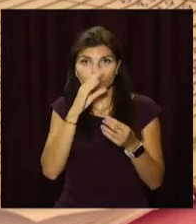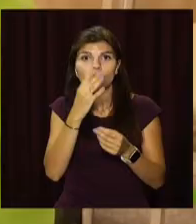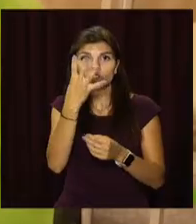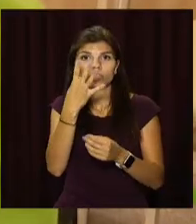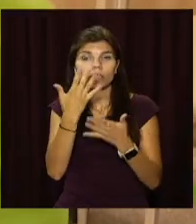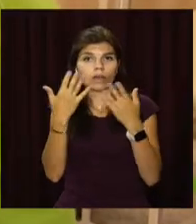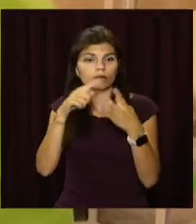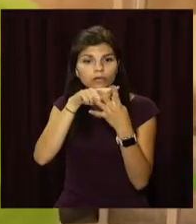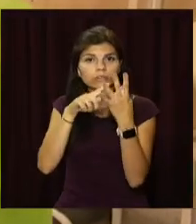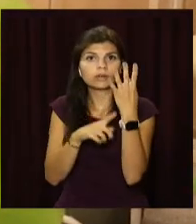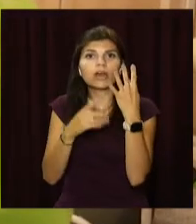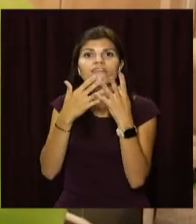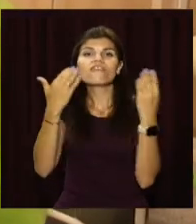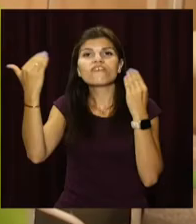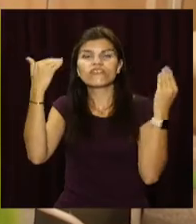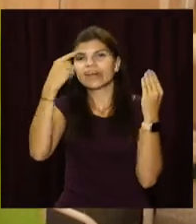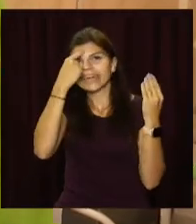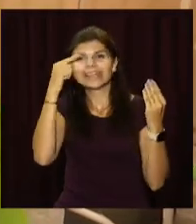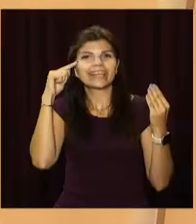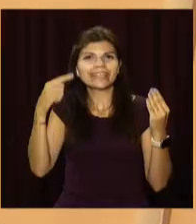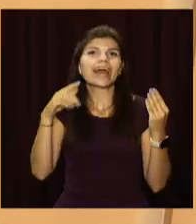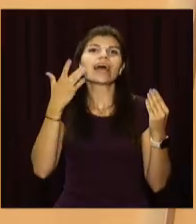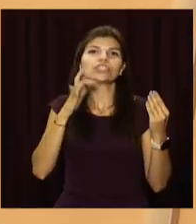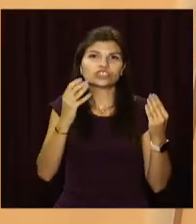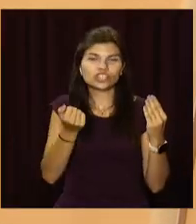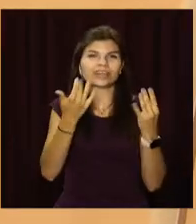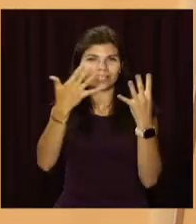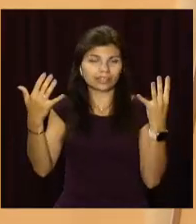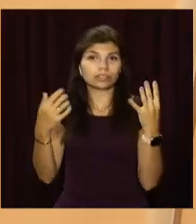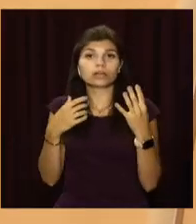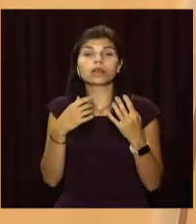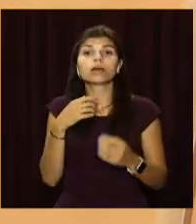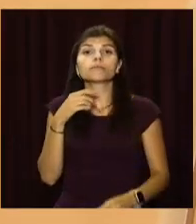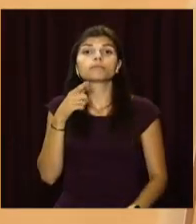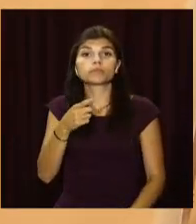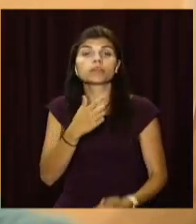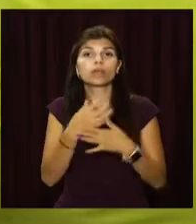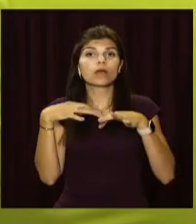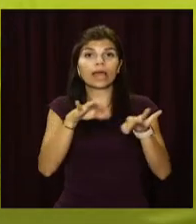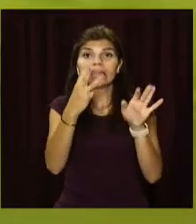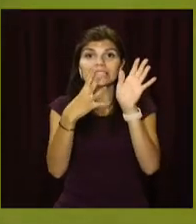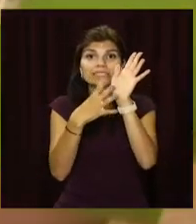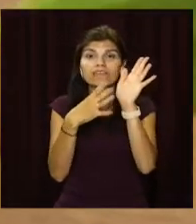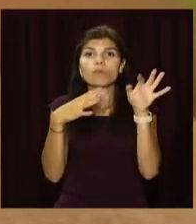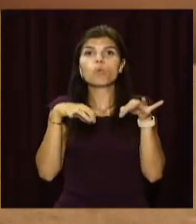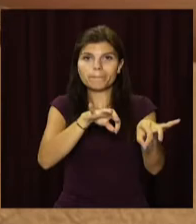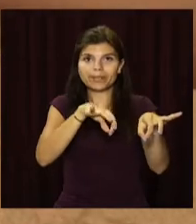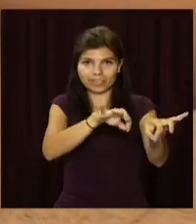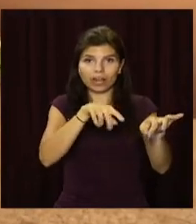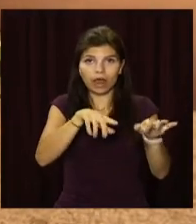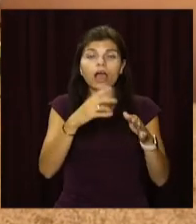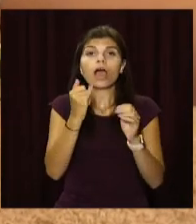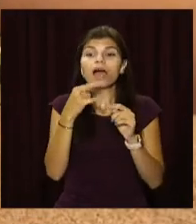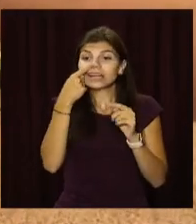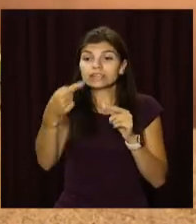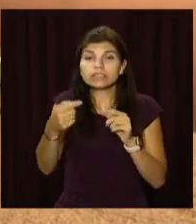вакцини – CoronaVac, AstraZeneca, Moderna та Pfizer. Працюють 39 мобільних бригад, а з п'ятниці у місті запрацюють 12